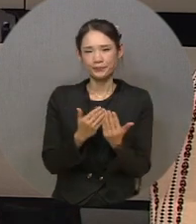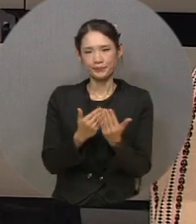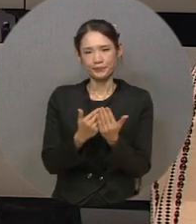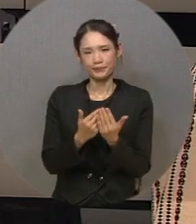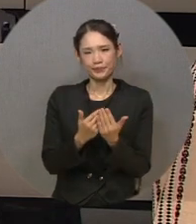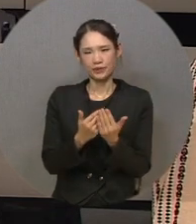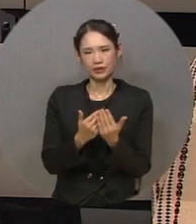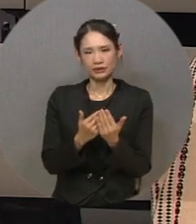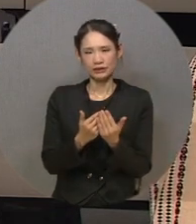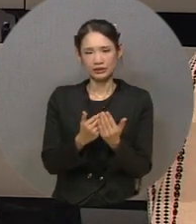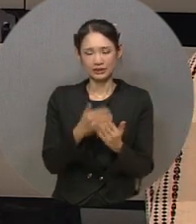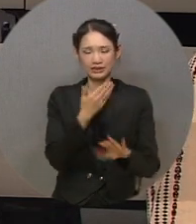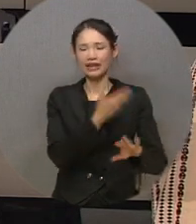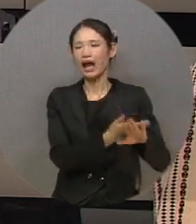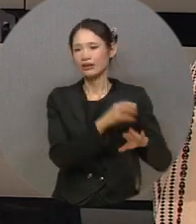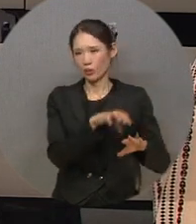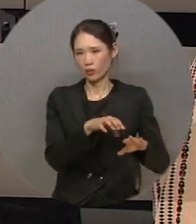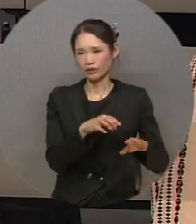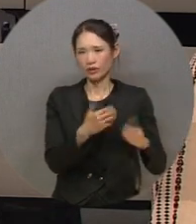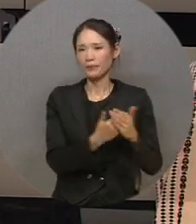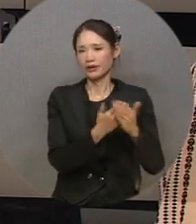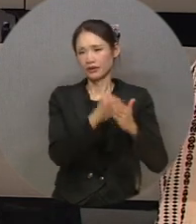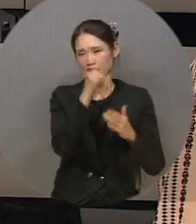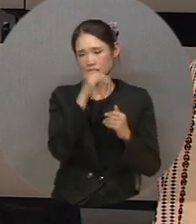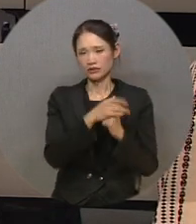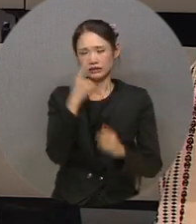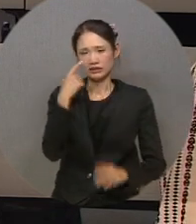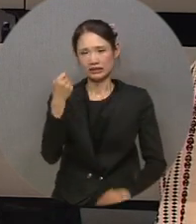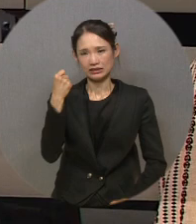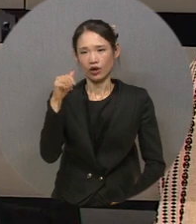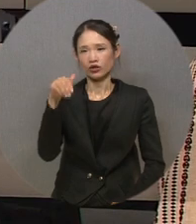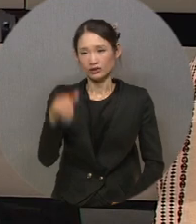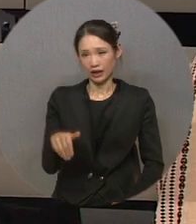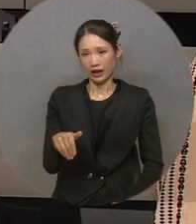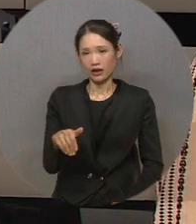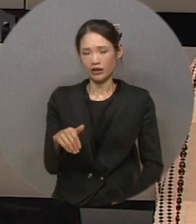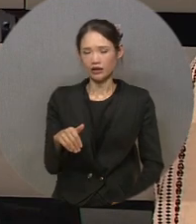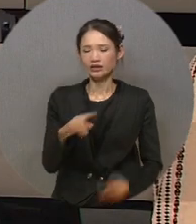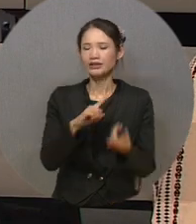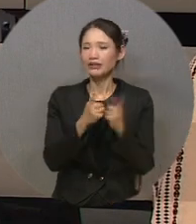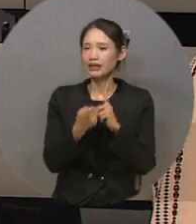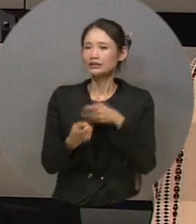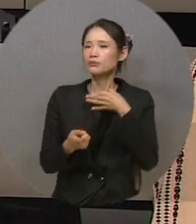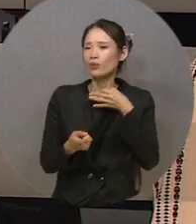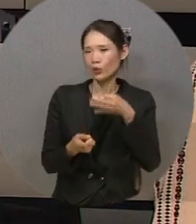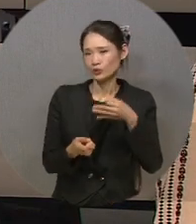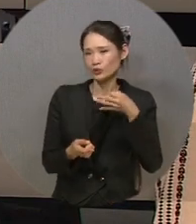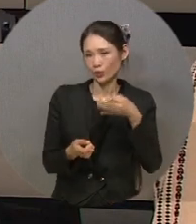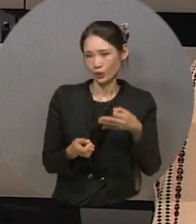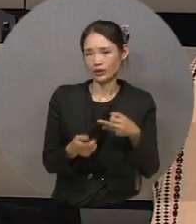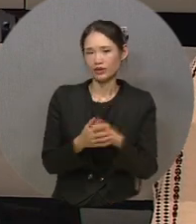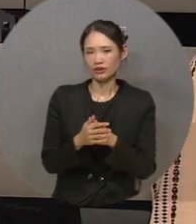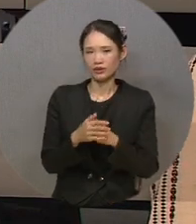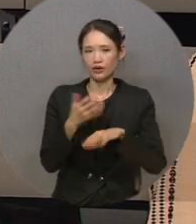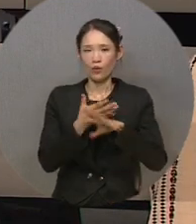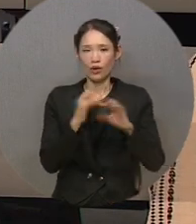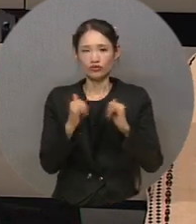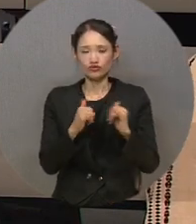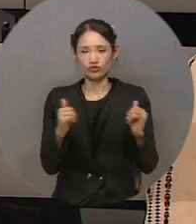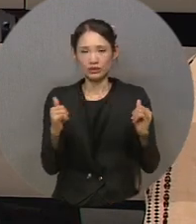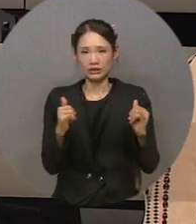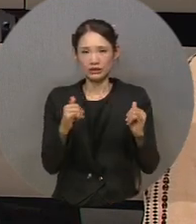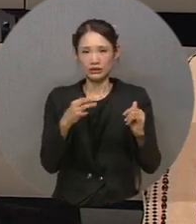기관들이 있습니다. 뭐 시각장애인들 같은 경우, 저시력 시각장애인들 같은 경우는 목소리라든지 아니면 외국인들의 잘못된